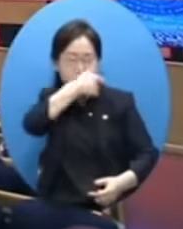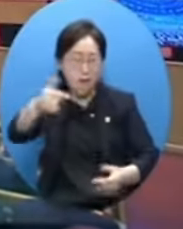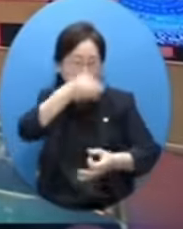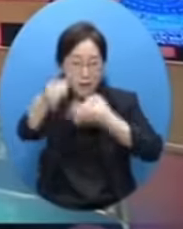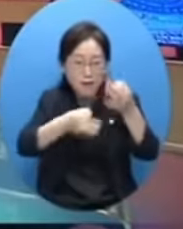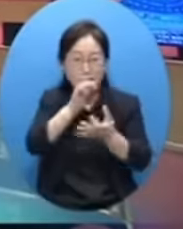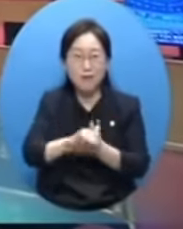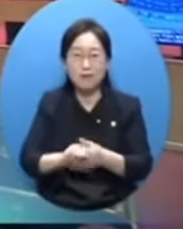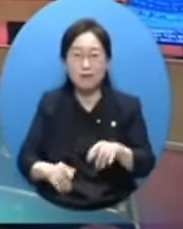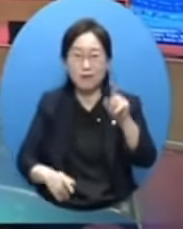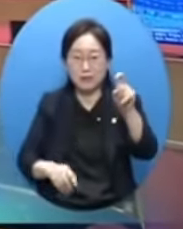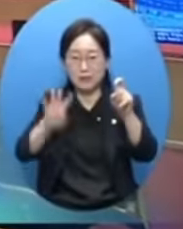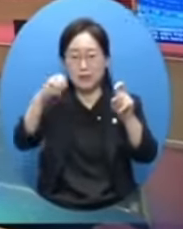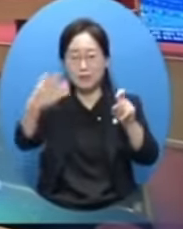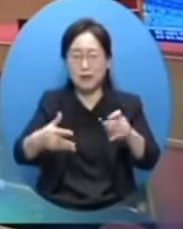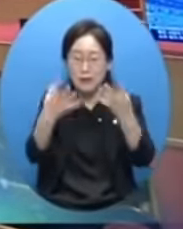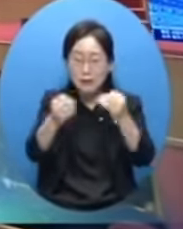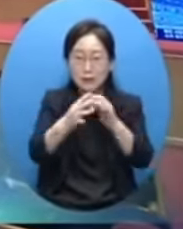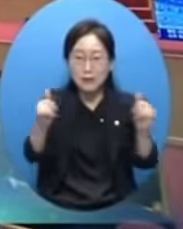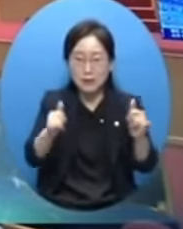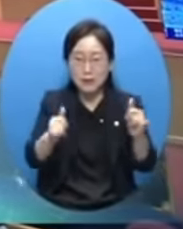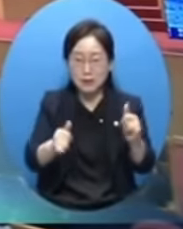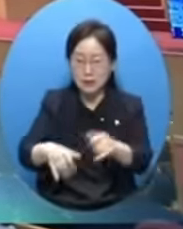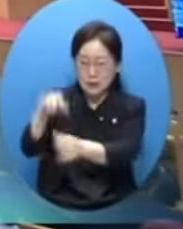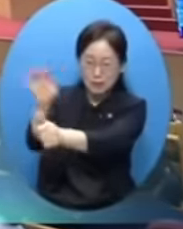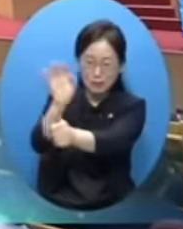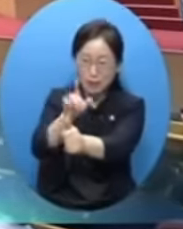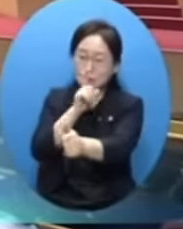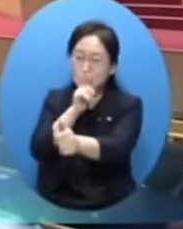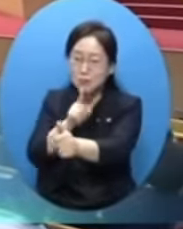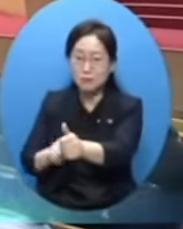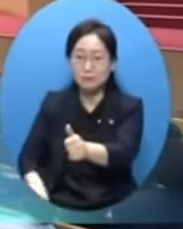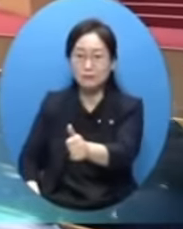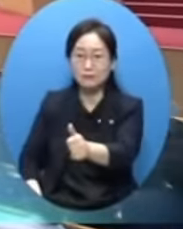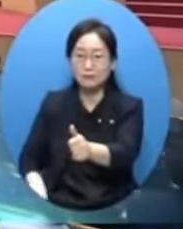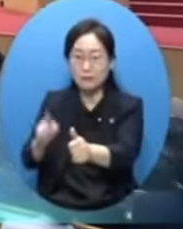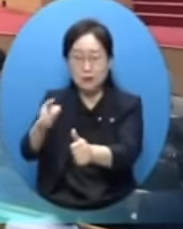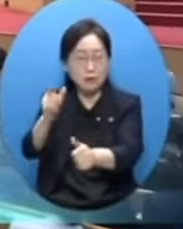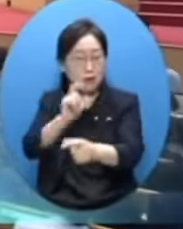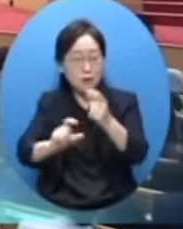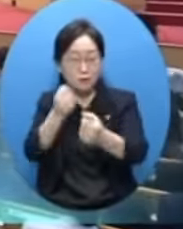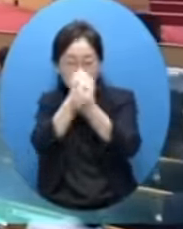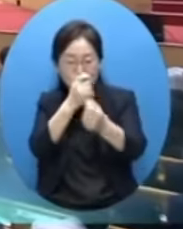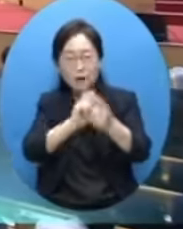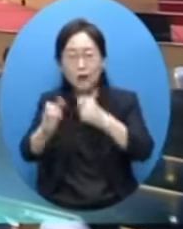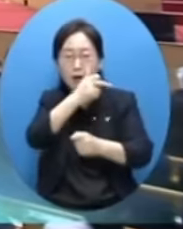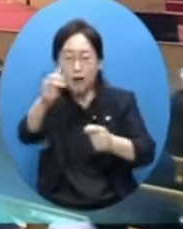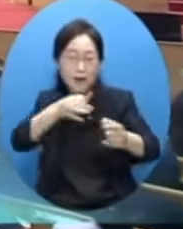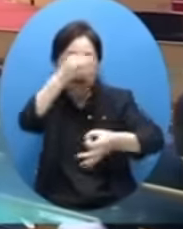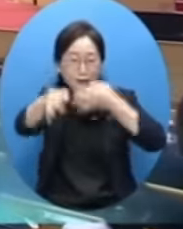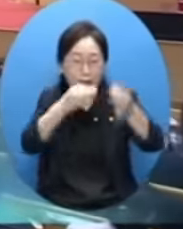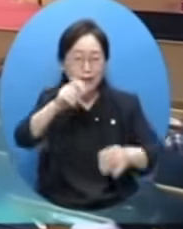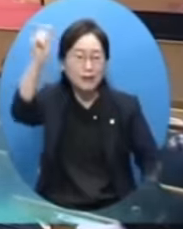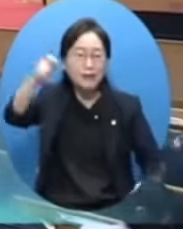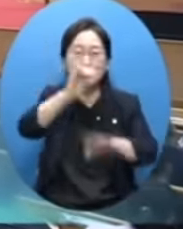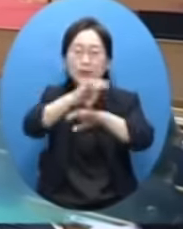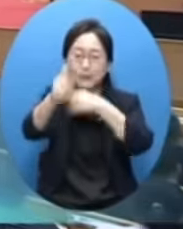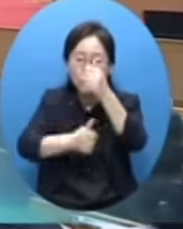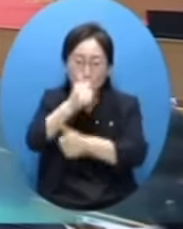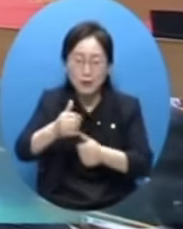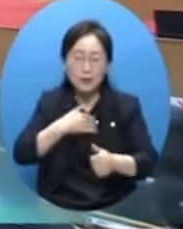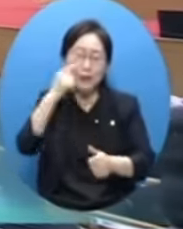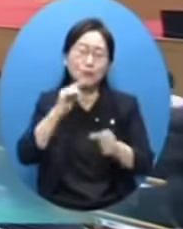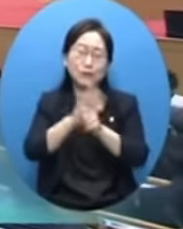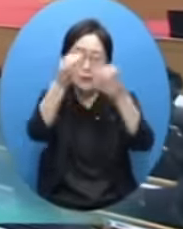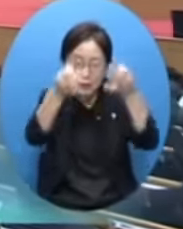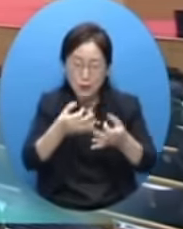10장 48절입니다 많은 사람이 꾸짖어 잠잠하라 하되 그가 더욱 크게 소리질러 이르되 다윗의 자손이여 나를